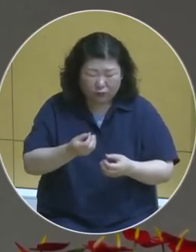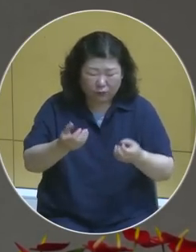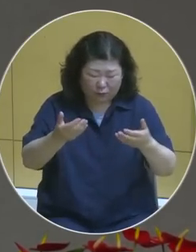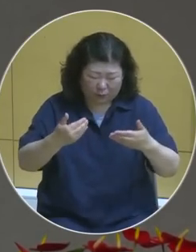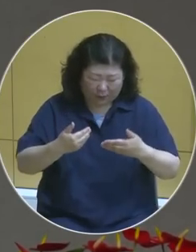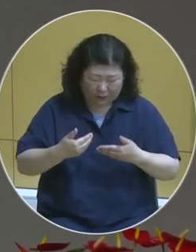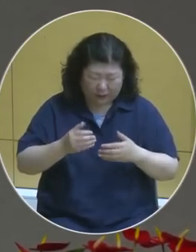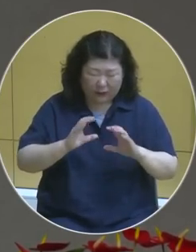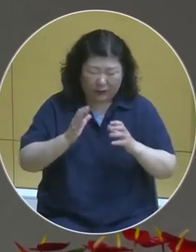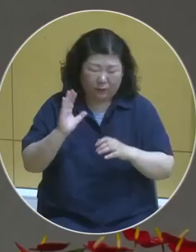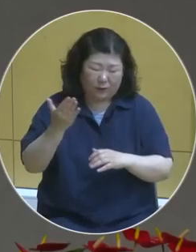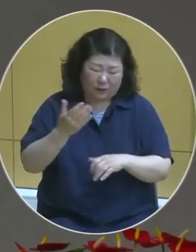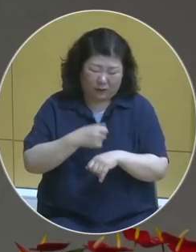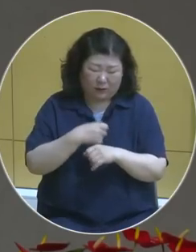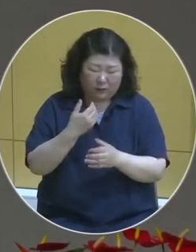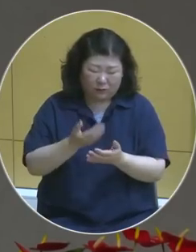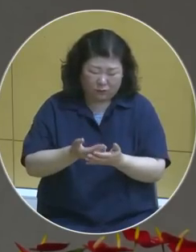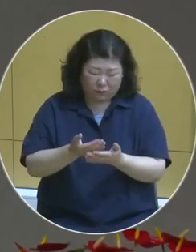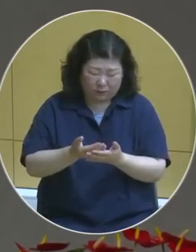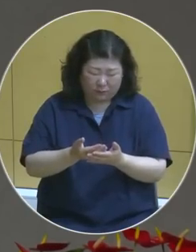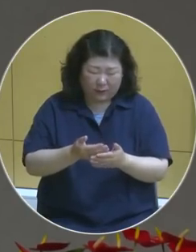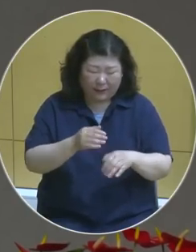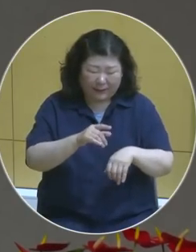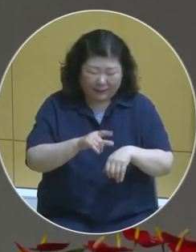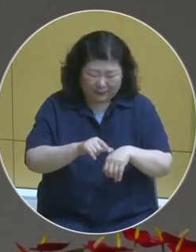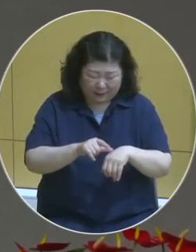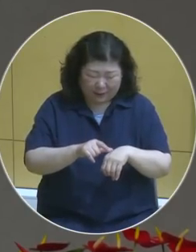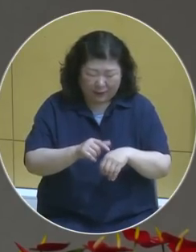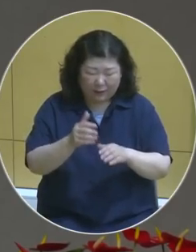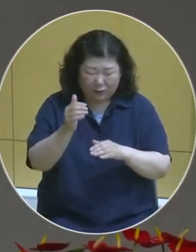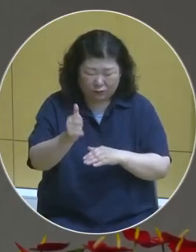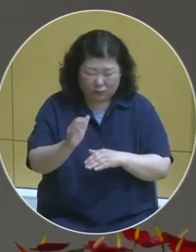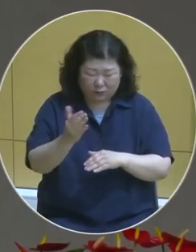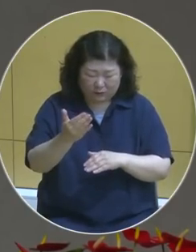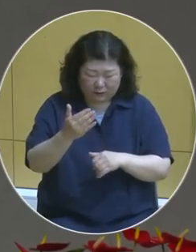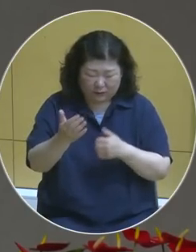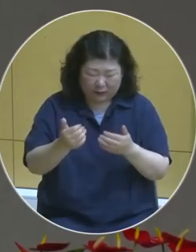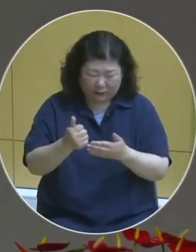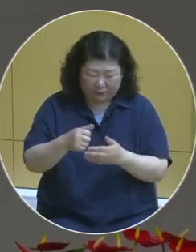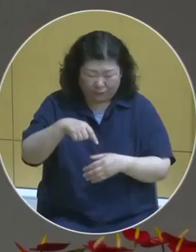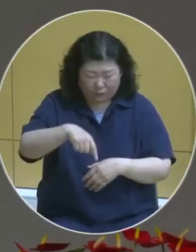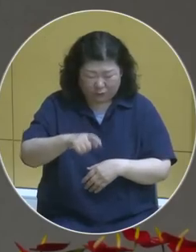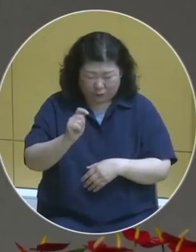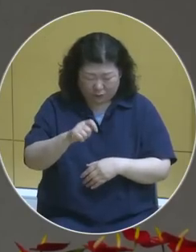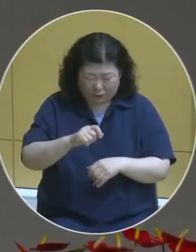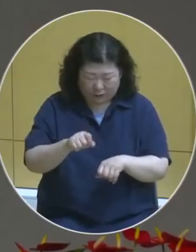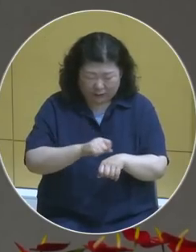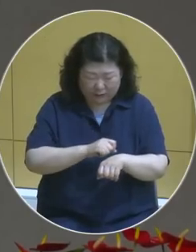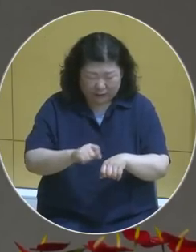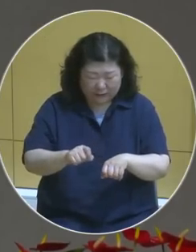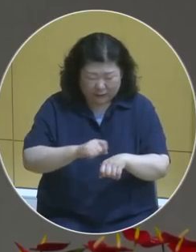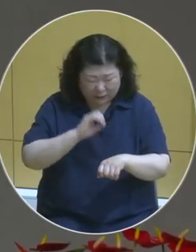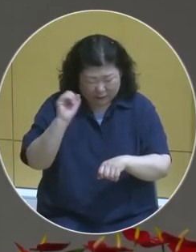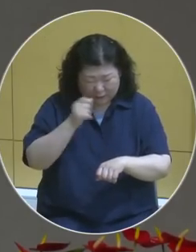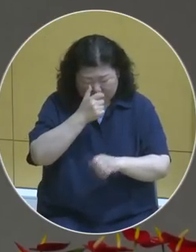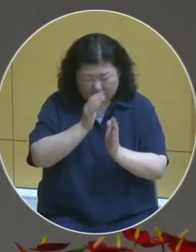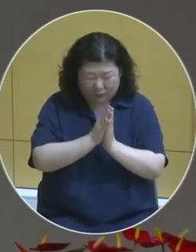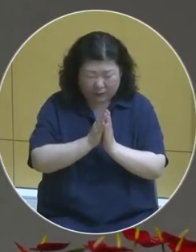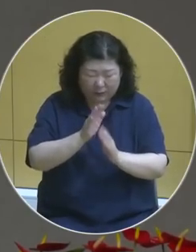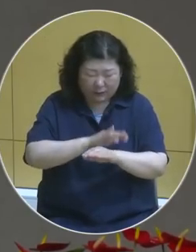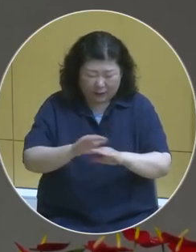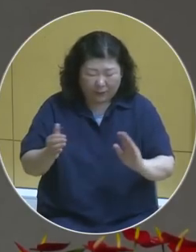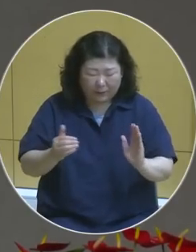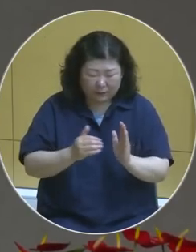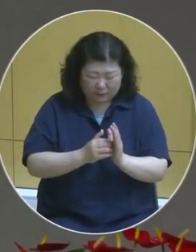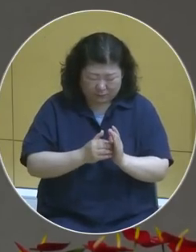하여 주시옵소서. 시간이 주인 되시는 하나님 아버지, 큐티 특별 새벽 기도를 잘 마치게 하시니 감사합니다.